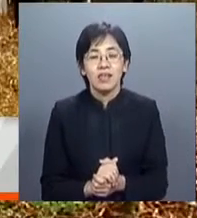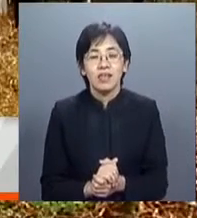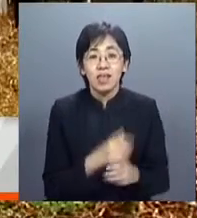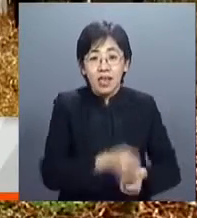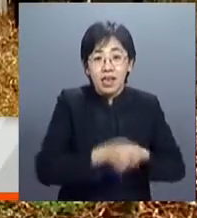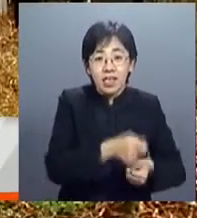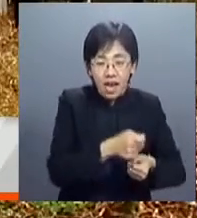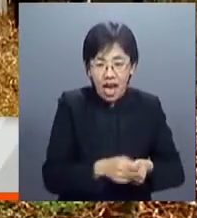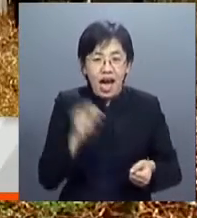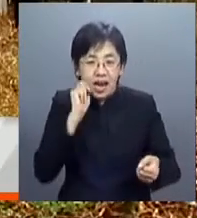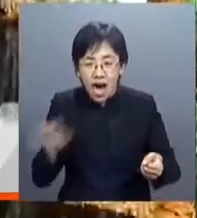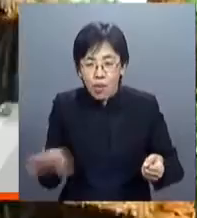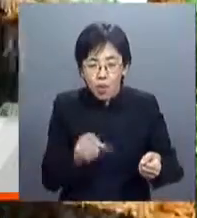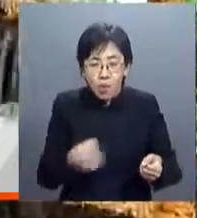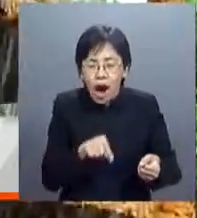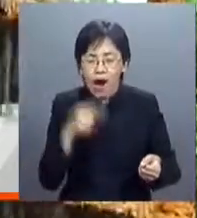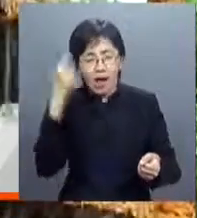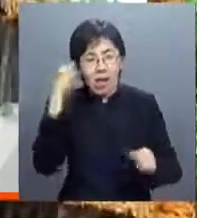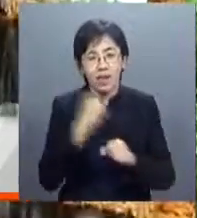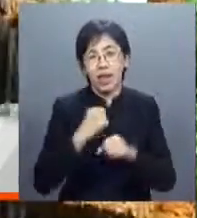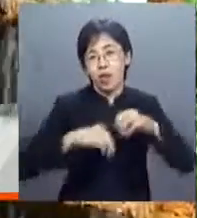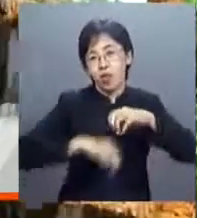นำน้ำใต้ดินมาผลิตน้ำประปาหลังจากแหล่งน้ำดิบแห้งคอด